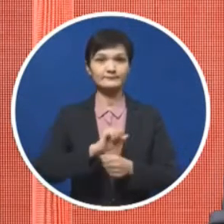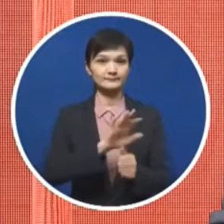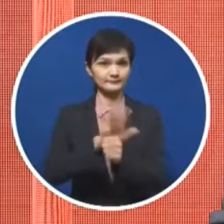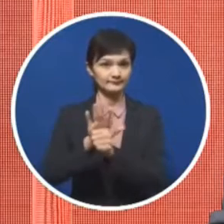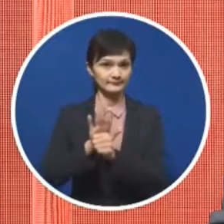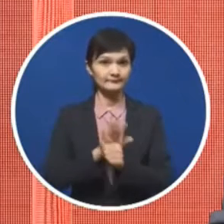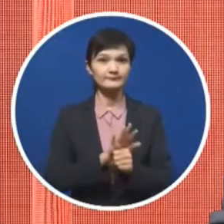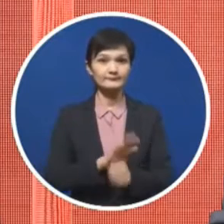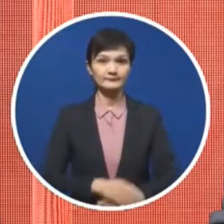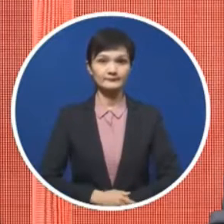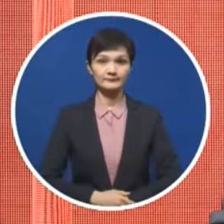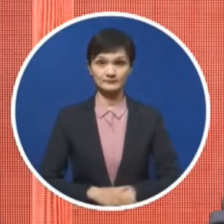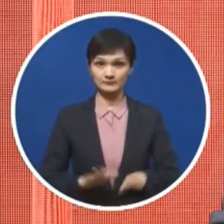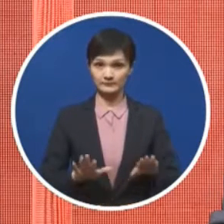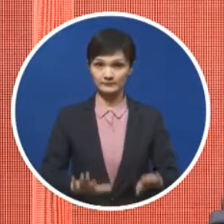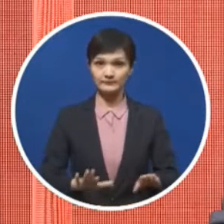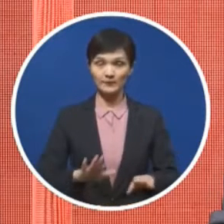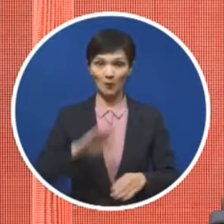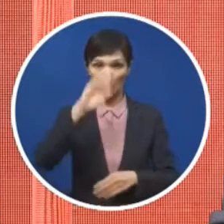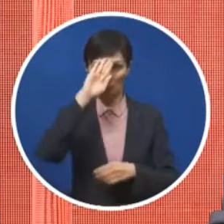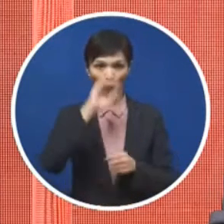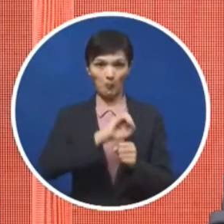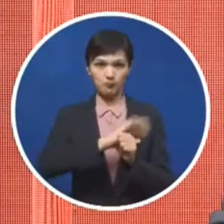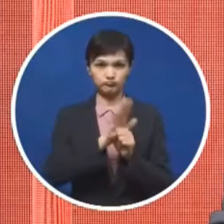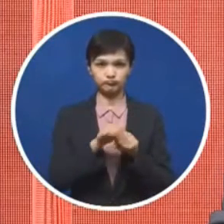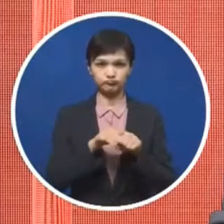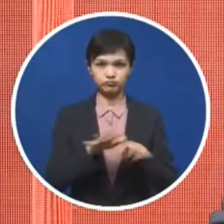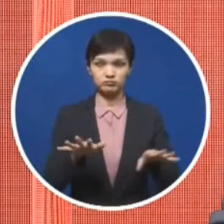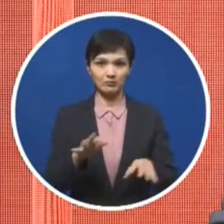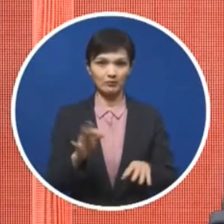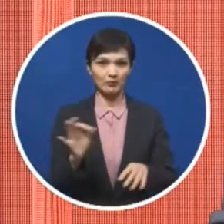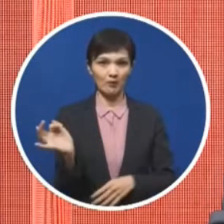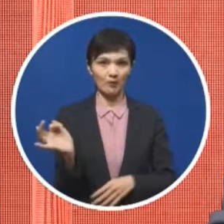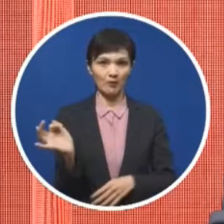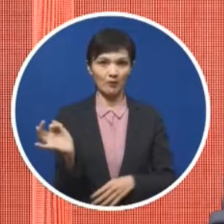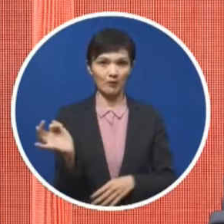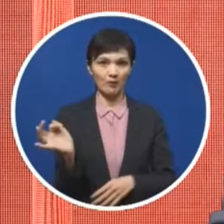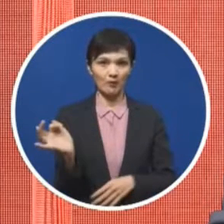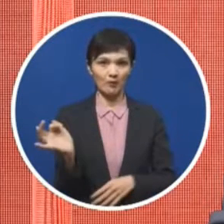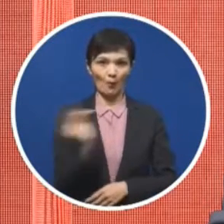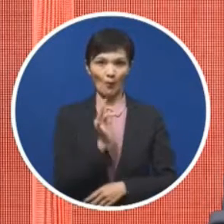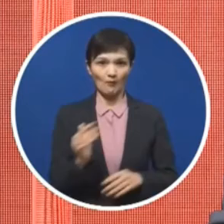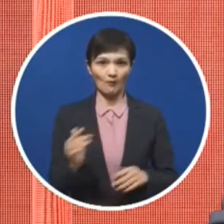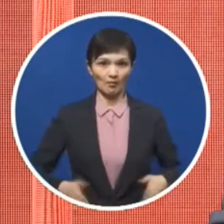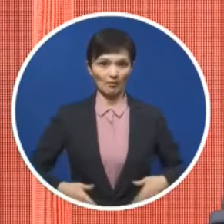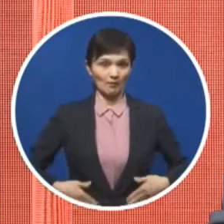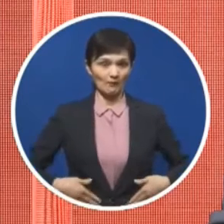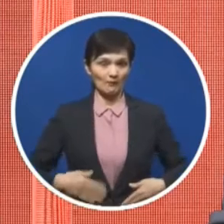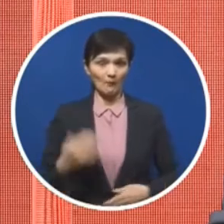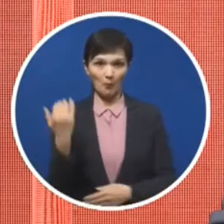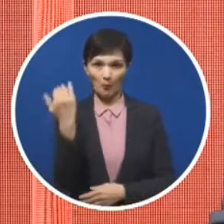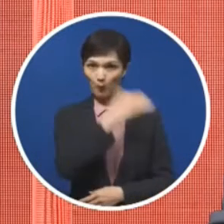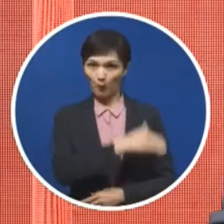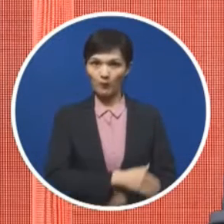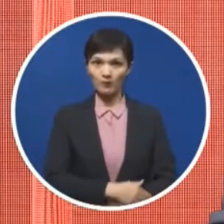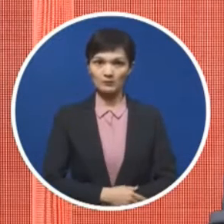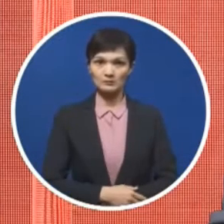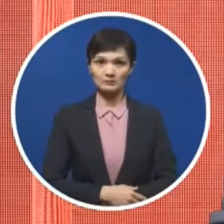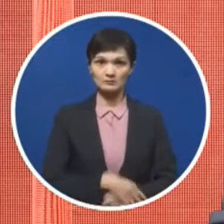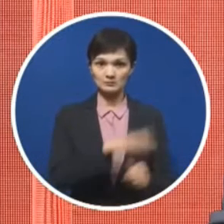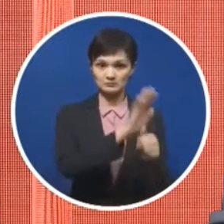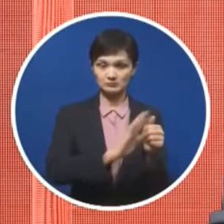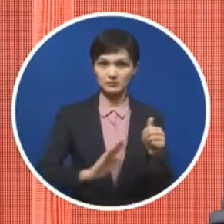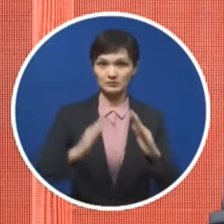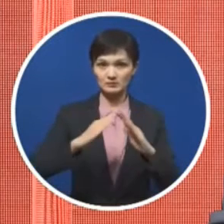由于这次的疫情来得又快又急，也影响了许多